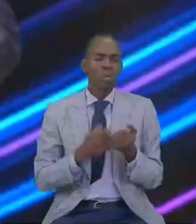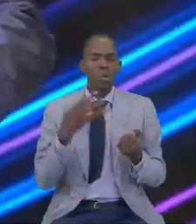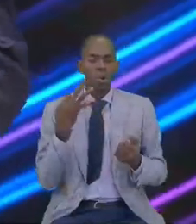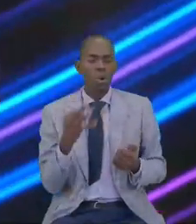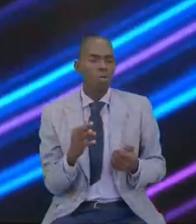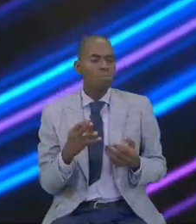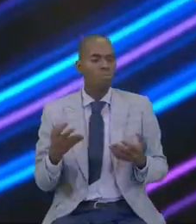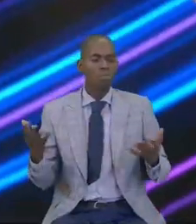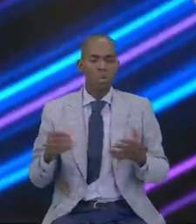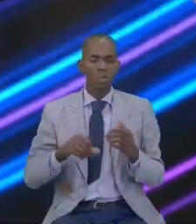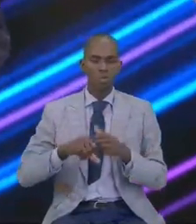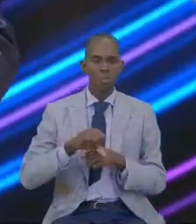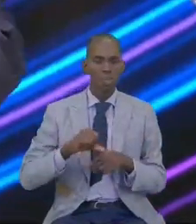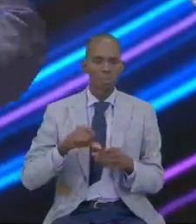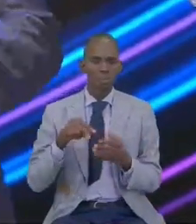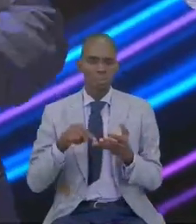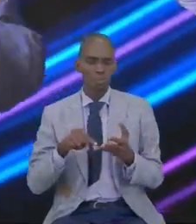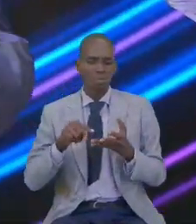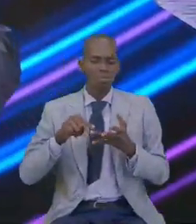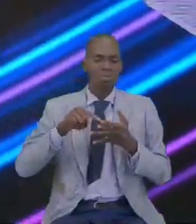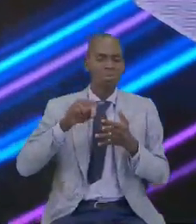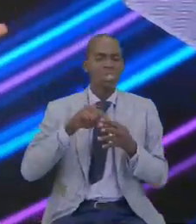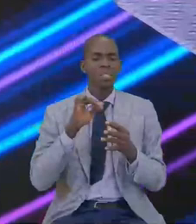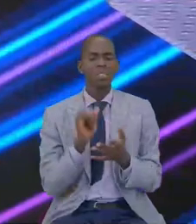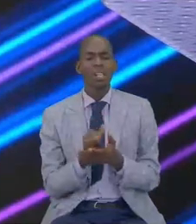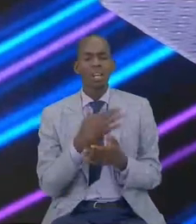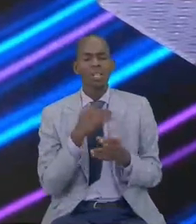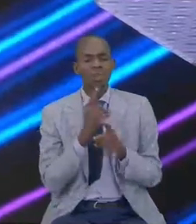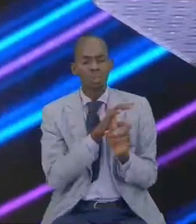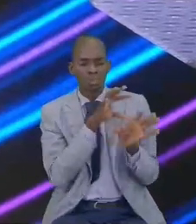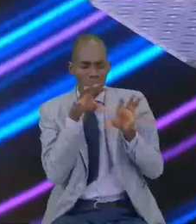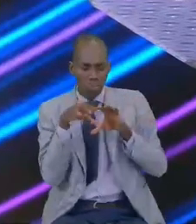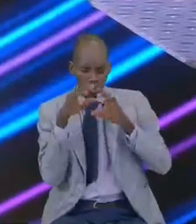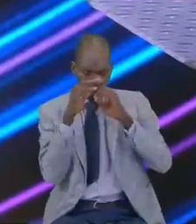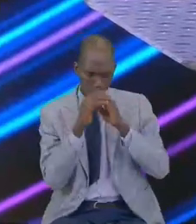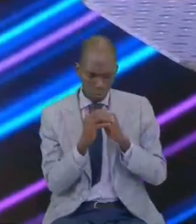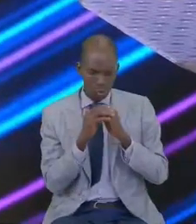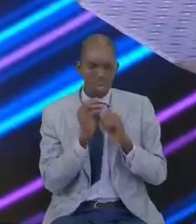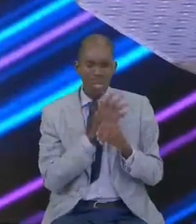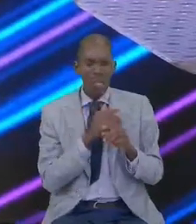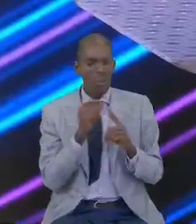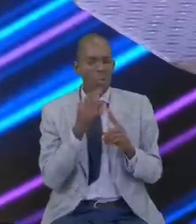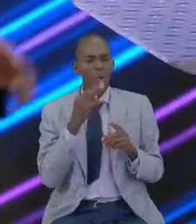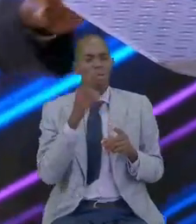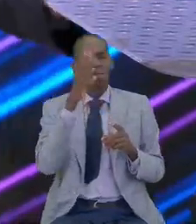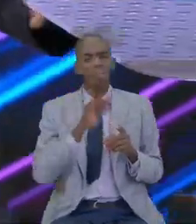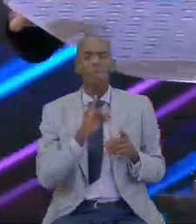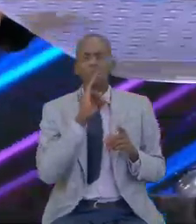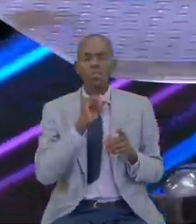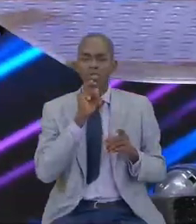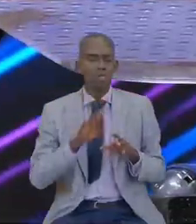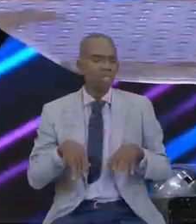ceci ou de cela. Et c'est seulement l'adoration, l'adoration, l'adoration. Et la parole de Dieu n'a pas sa